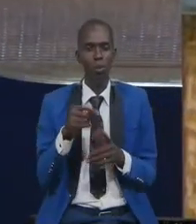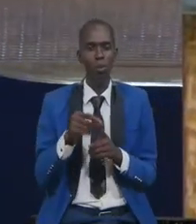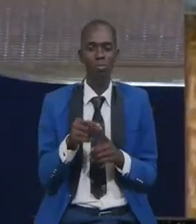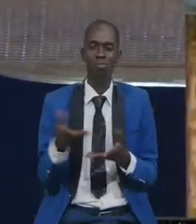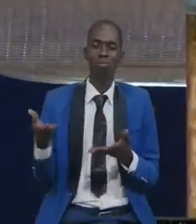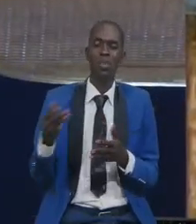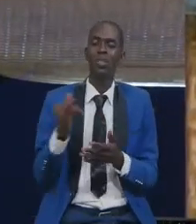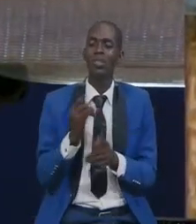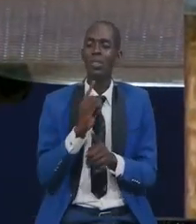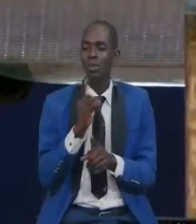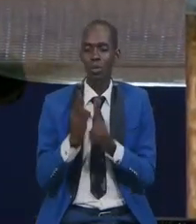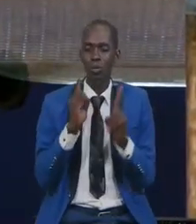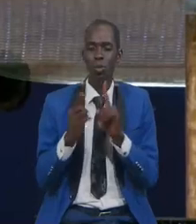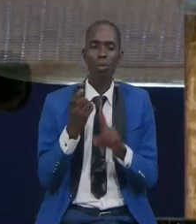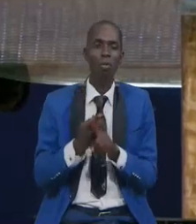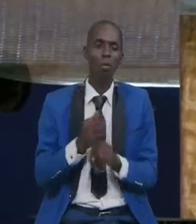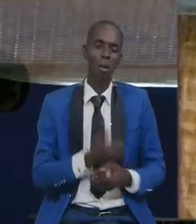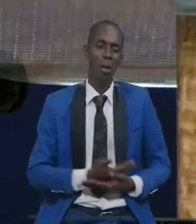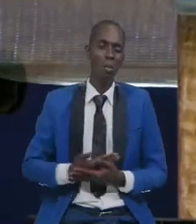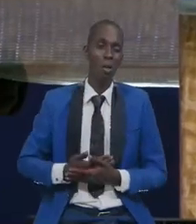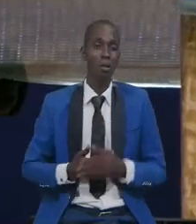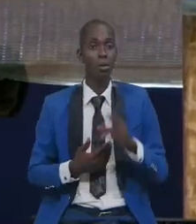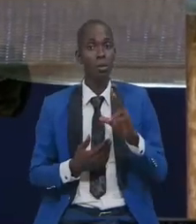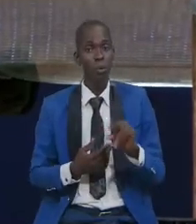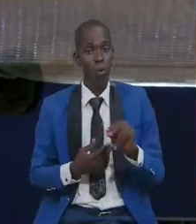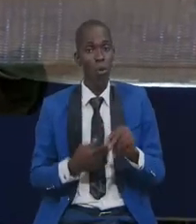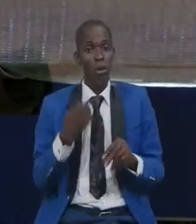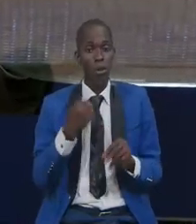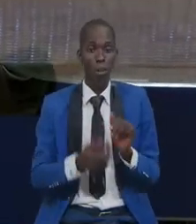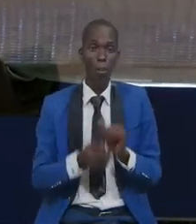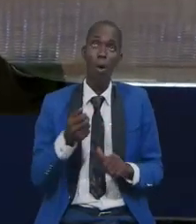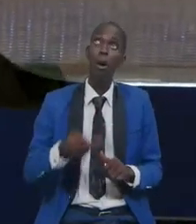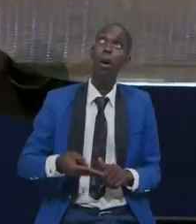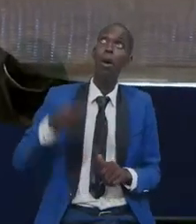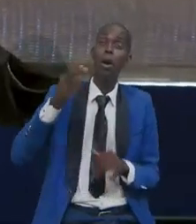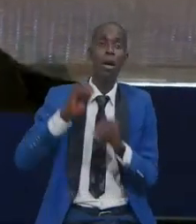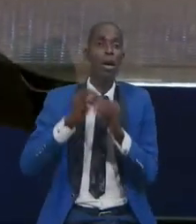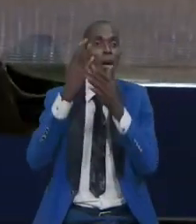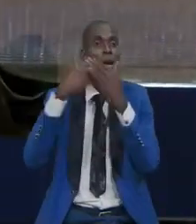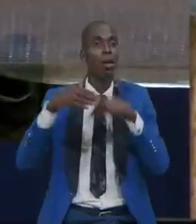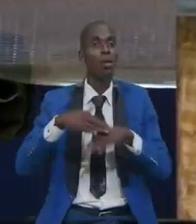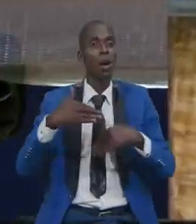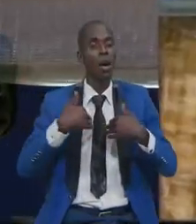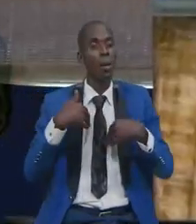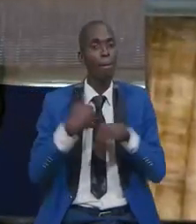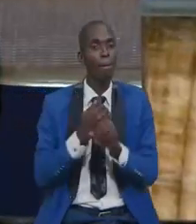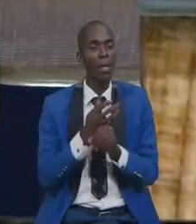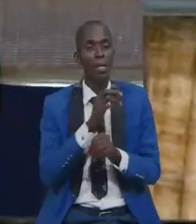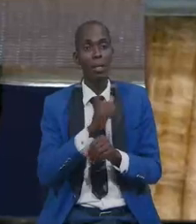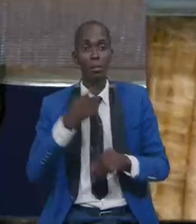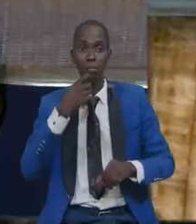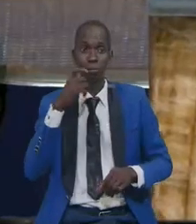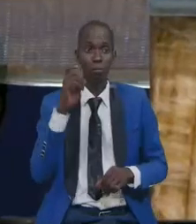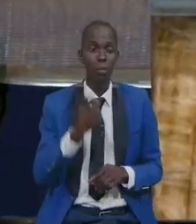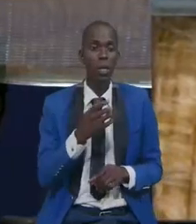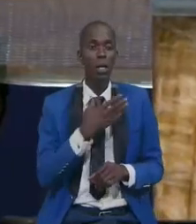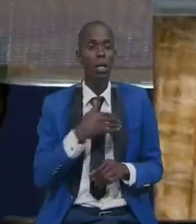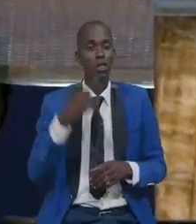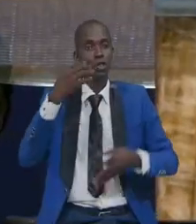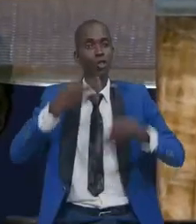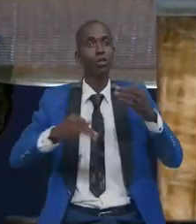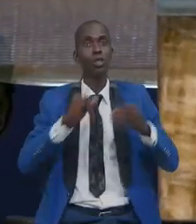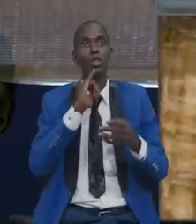jeu d'enfant. C'est une parole d'enfant. Le Tout-Puissant du ciel a lancé un décret. Son jugement doit descendre. Mais il y a